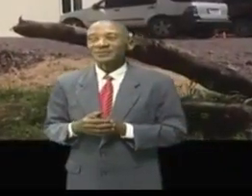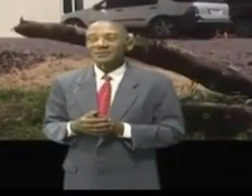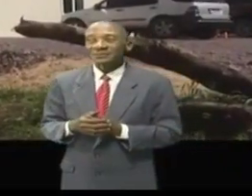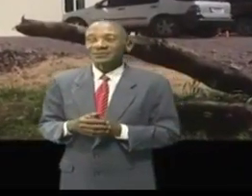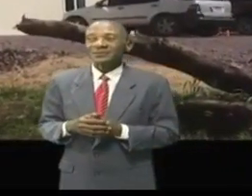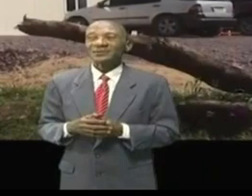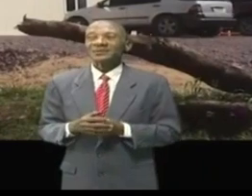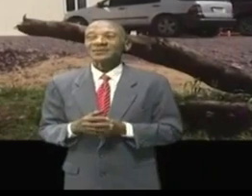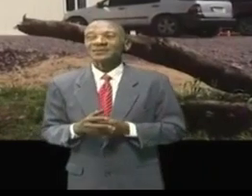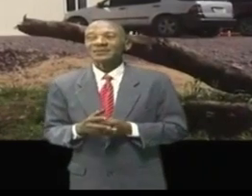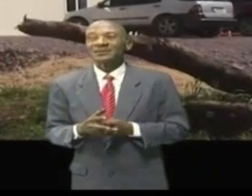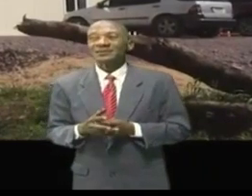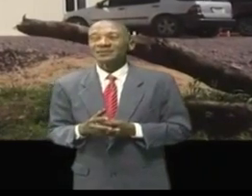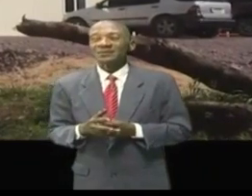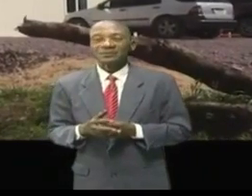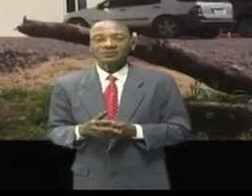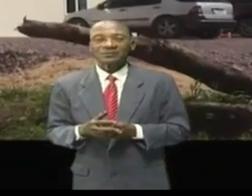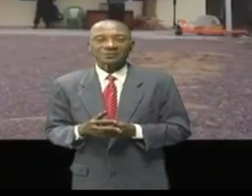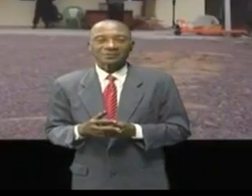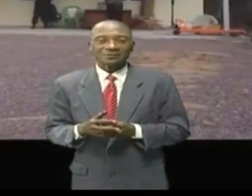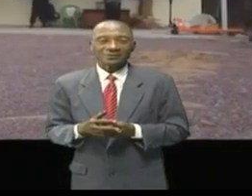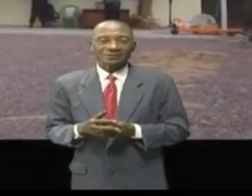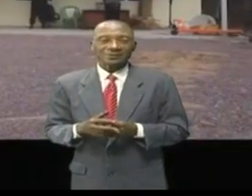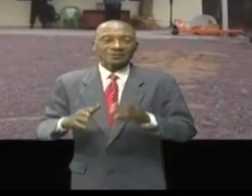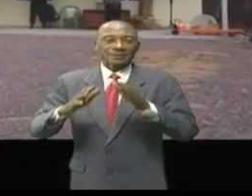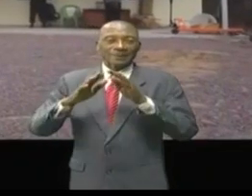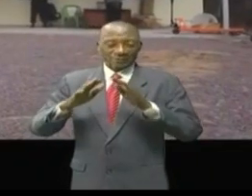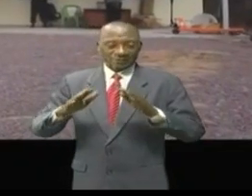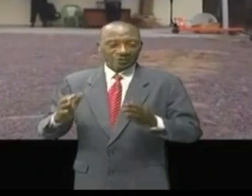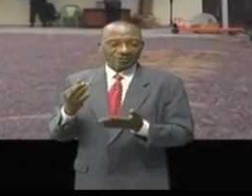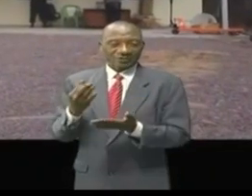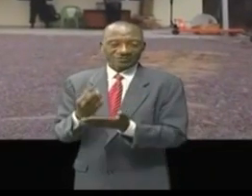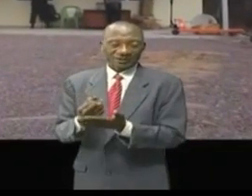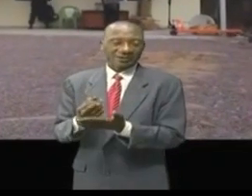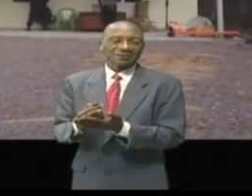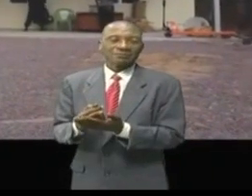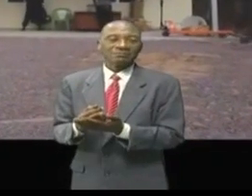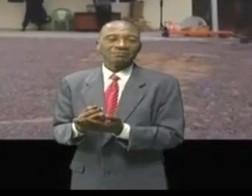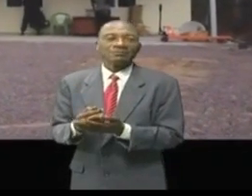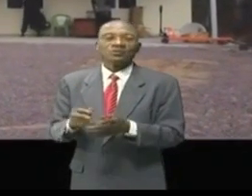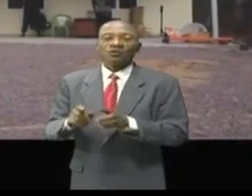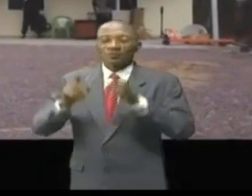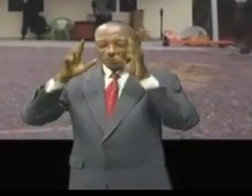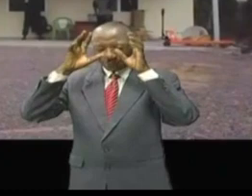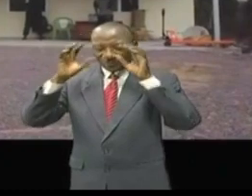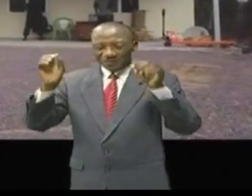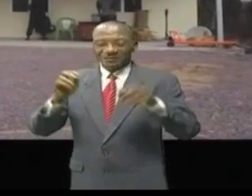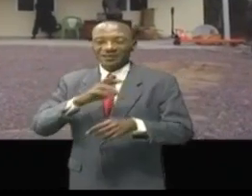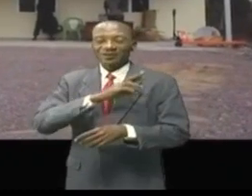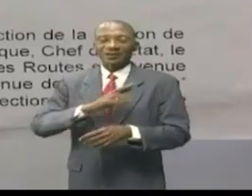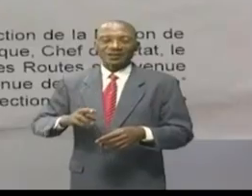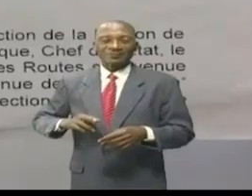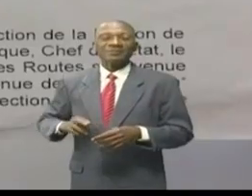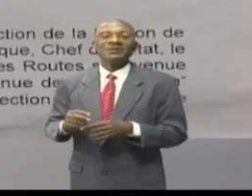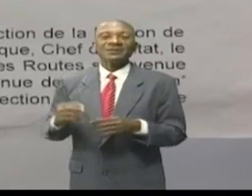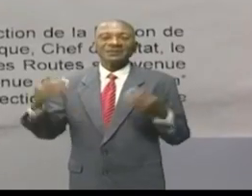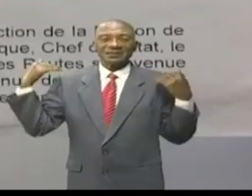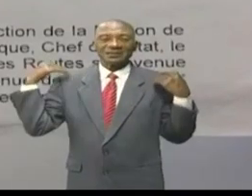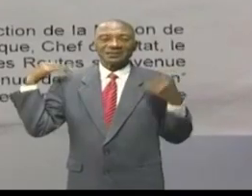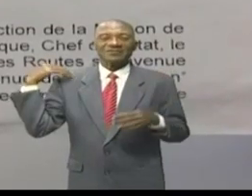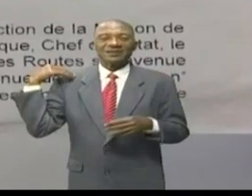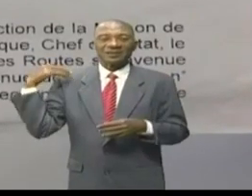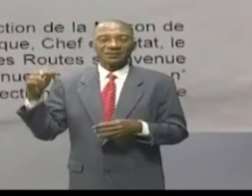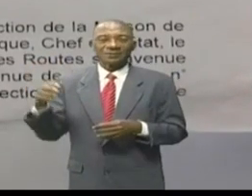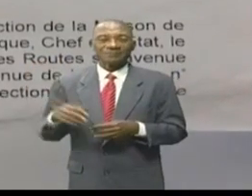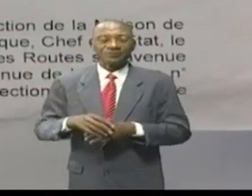Suite à la construction de la maison des finances sur instruction du président de la République, chef de l'État, le